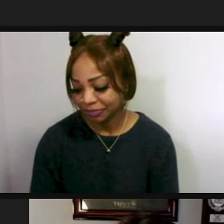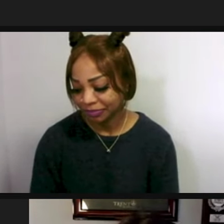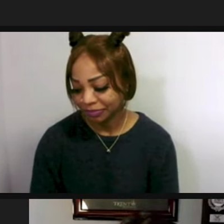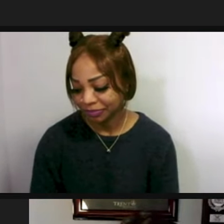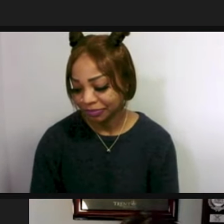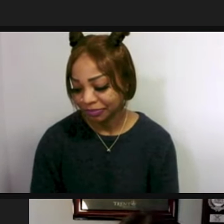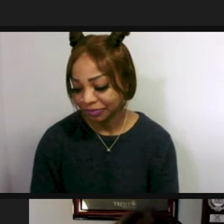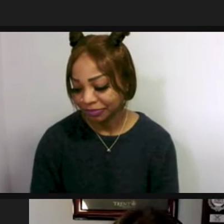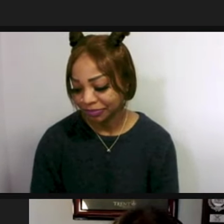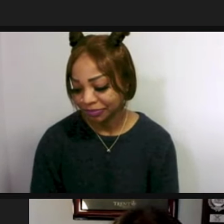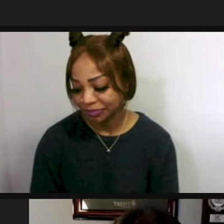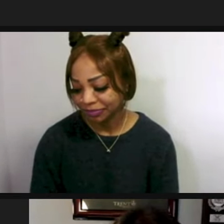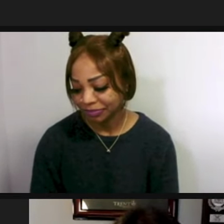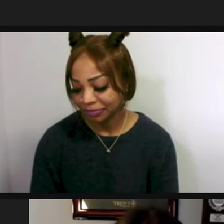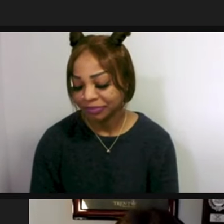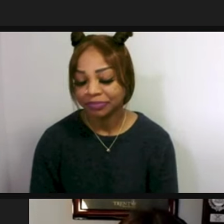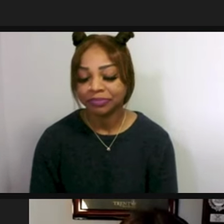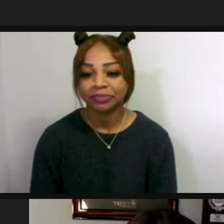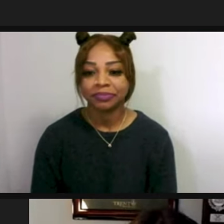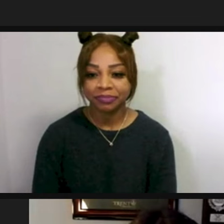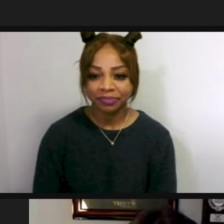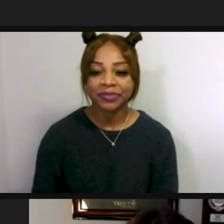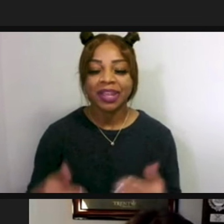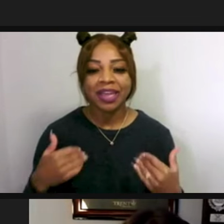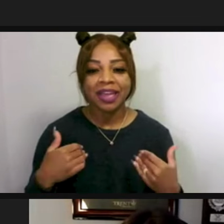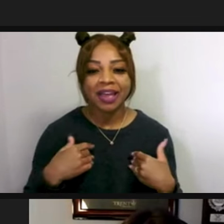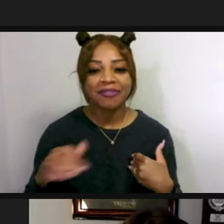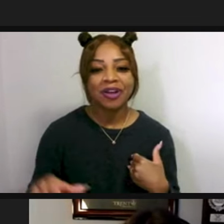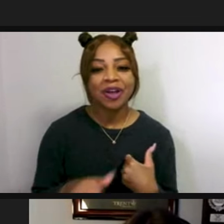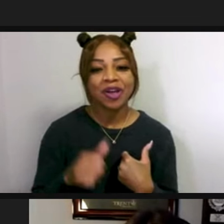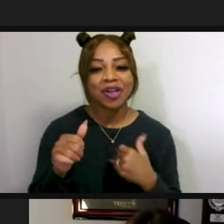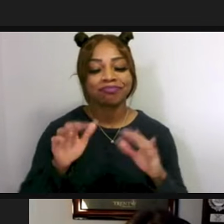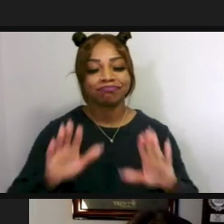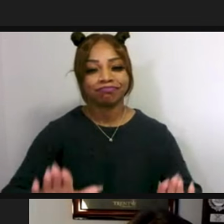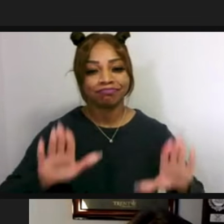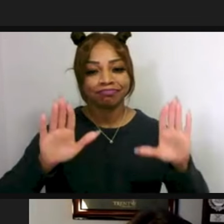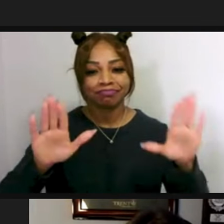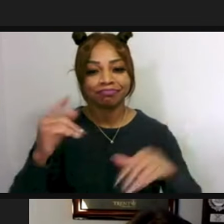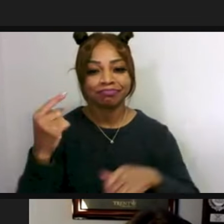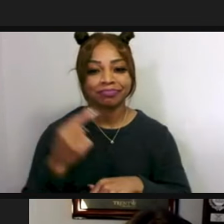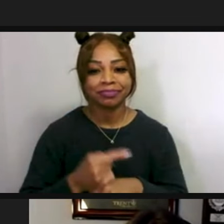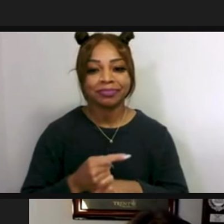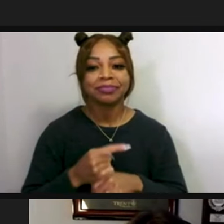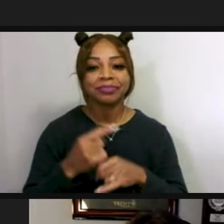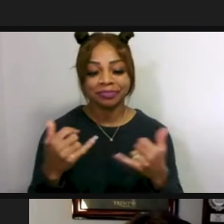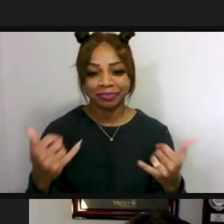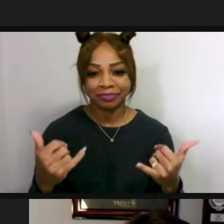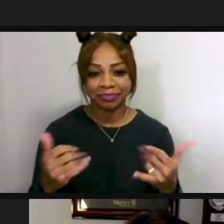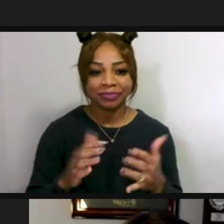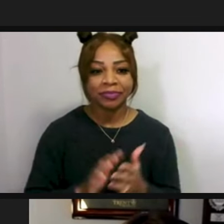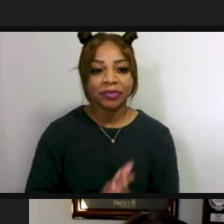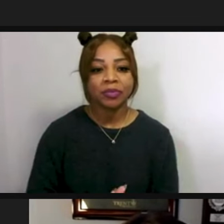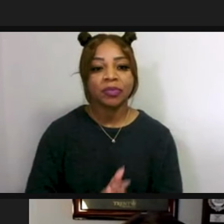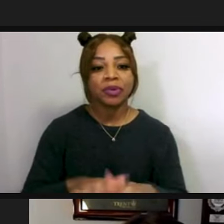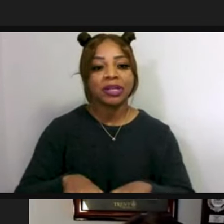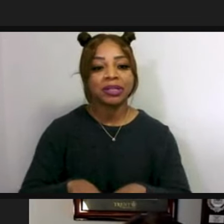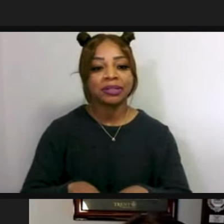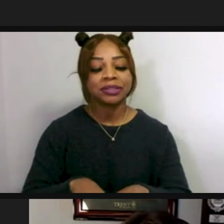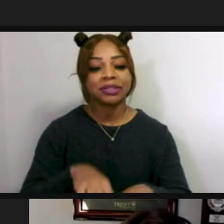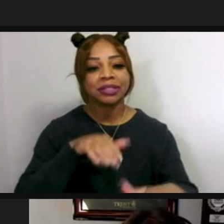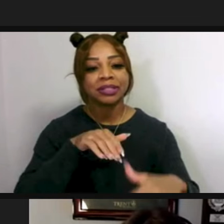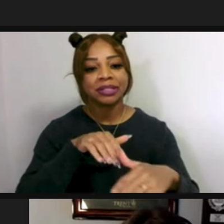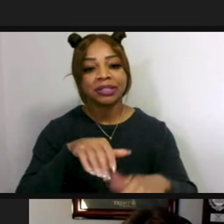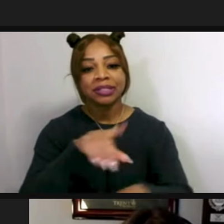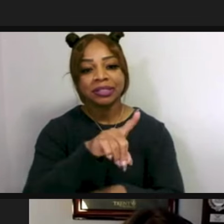Alors, c'est Rachel. Merci, Lauren. Nous avons une belle journée aujourd'hui. Nous avons parlé de la